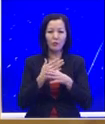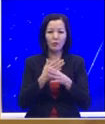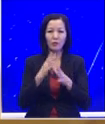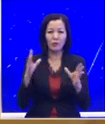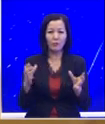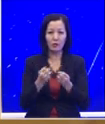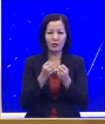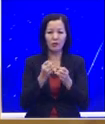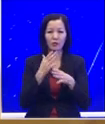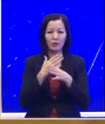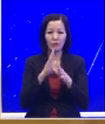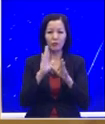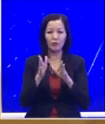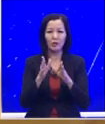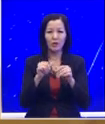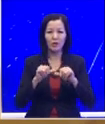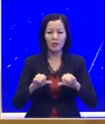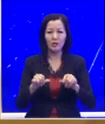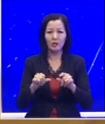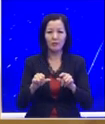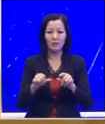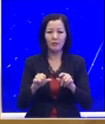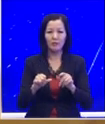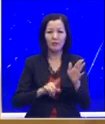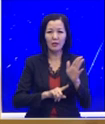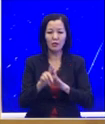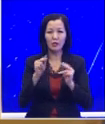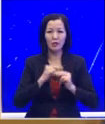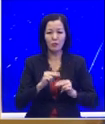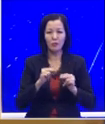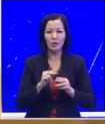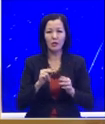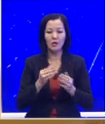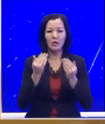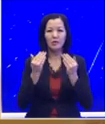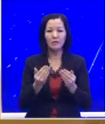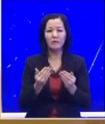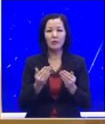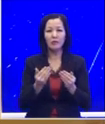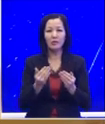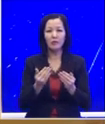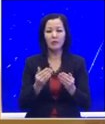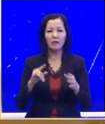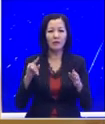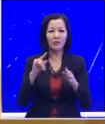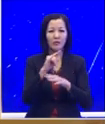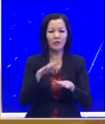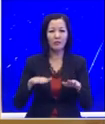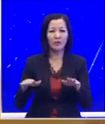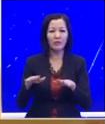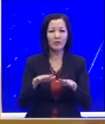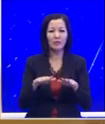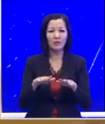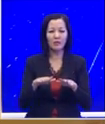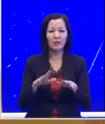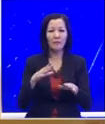поддержка. Правительственная комиссия уже приступила к работе на месте происшествия. Сегодня нами на взлетно-посадочной полосе